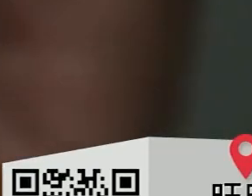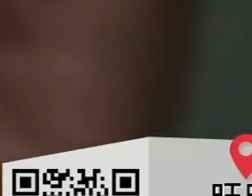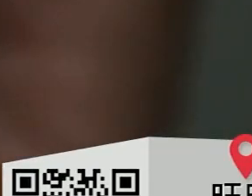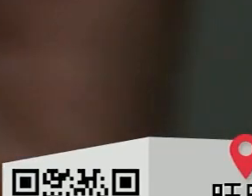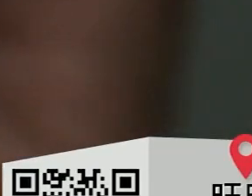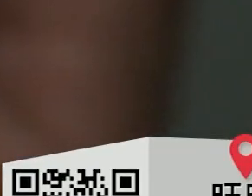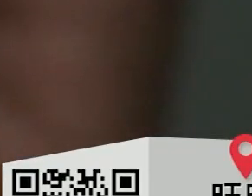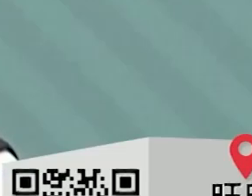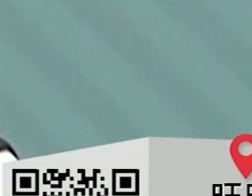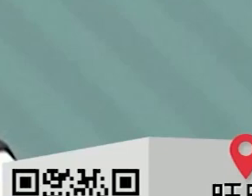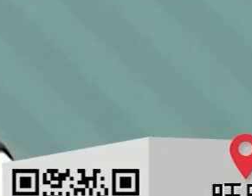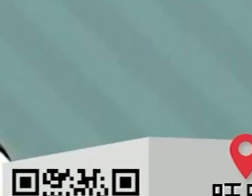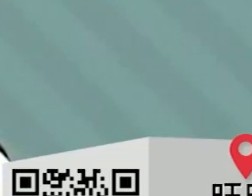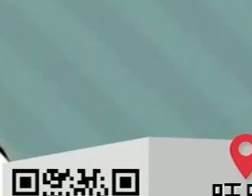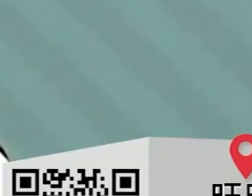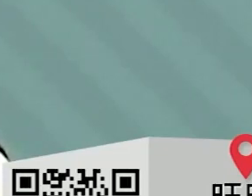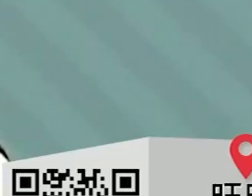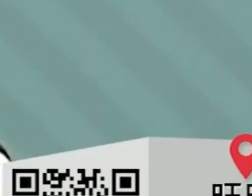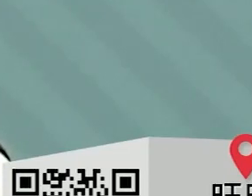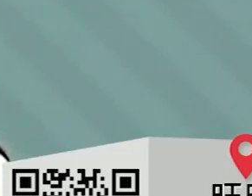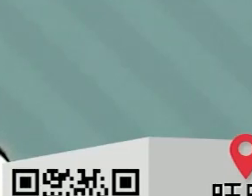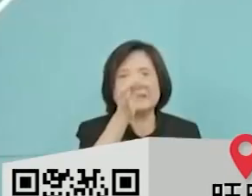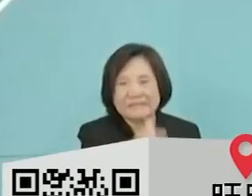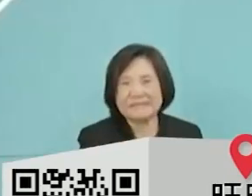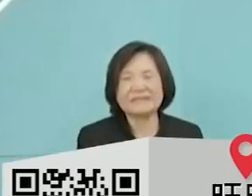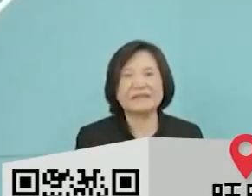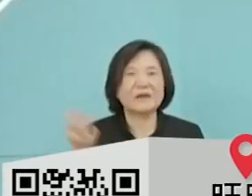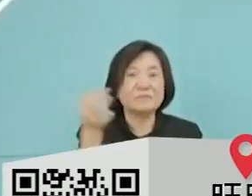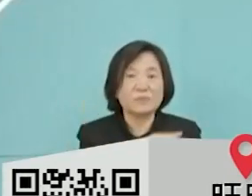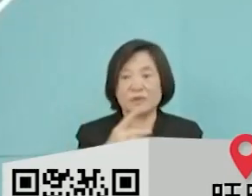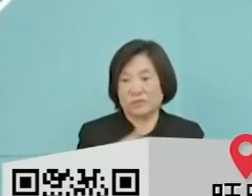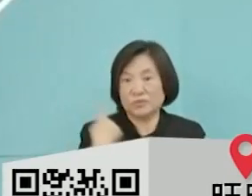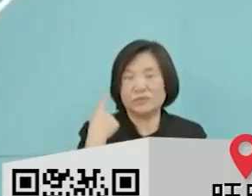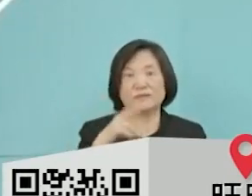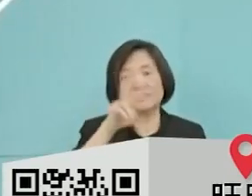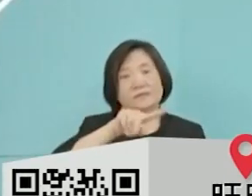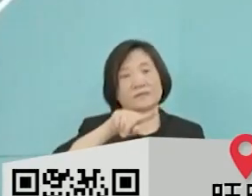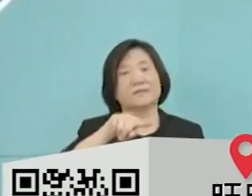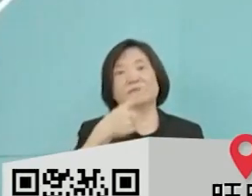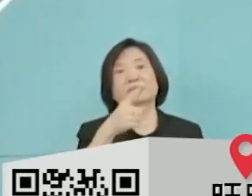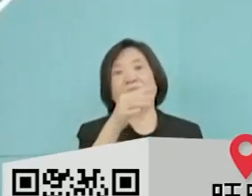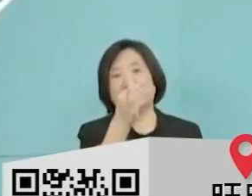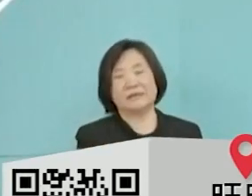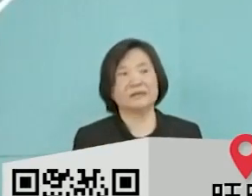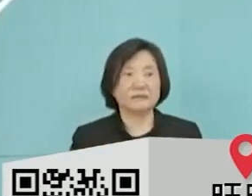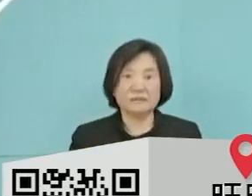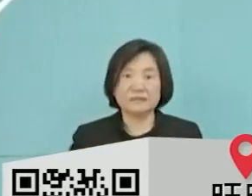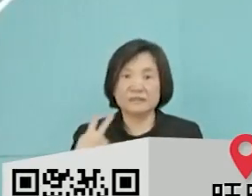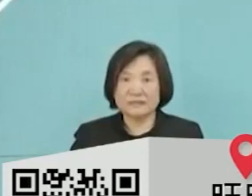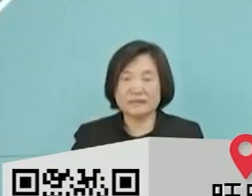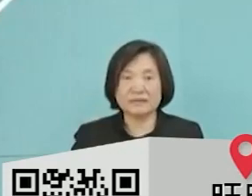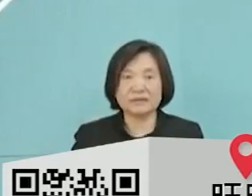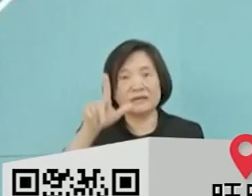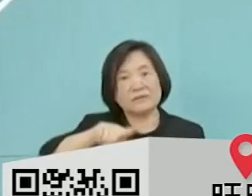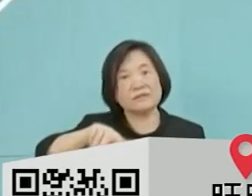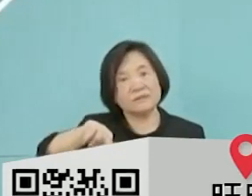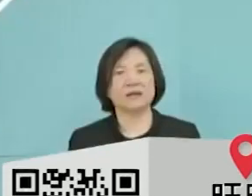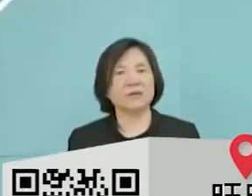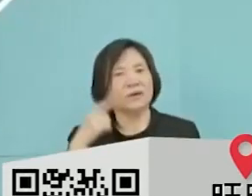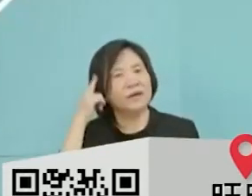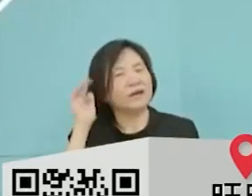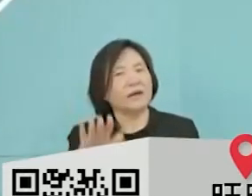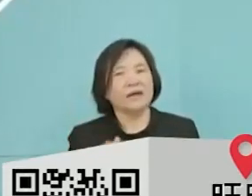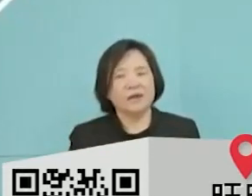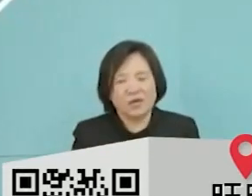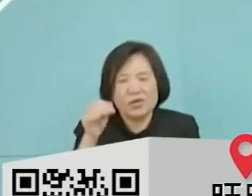根本不是买不到， 台湾也不是没有钱可以买。去年就花2100亿了，现在听说要花多少钱？6300，你知道，